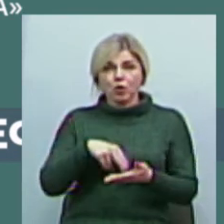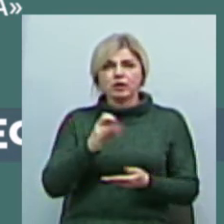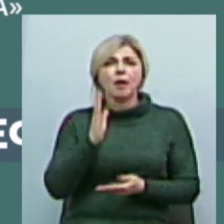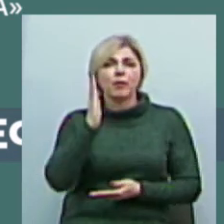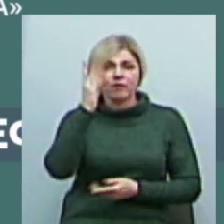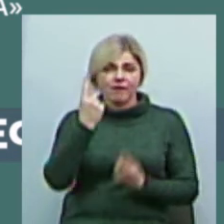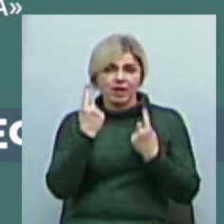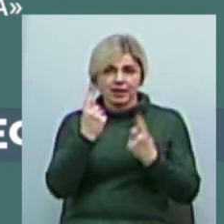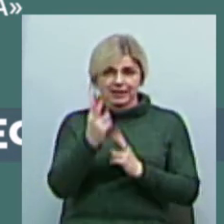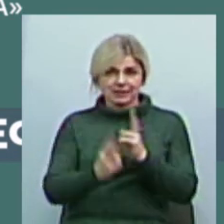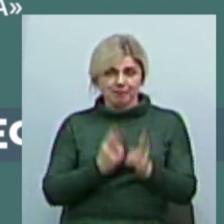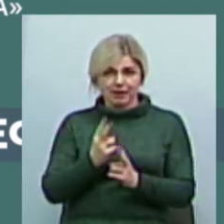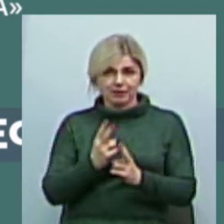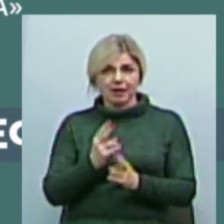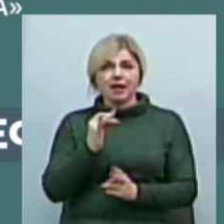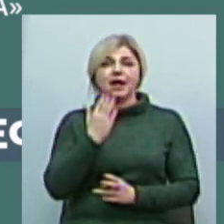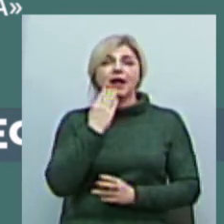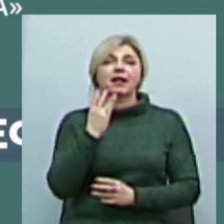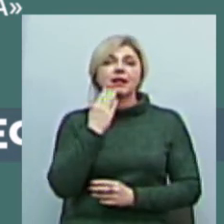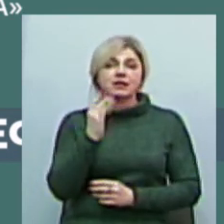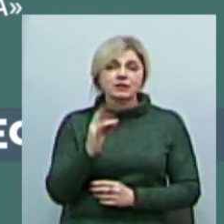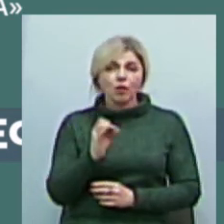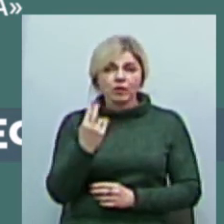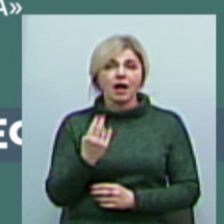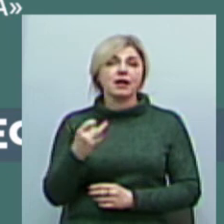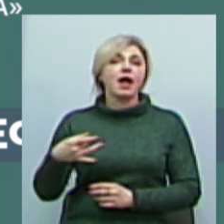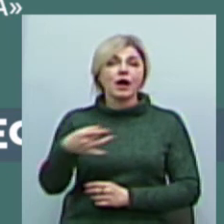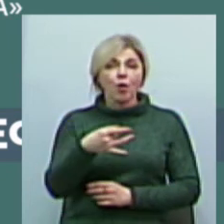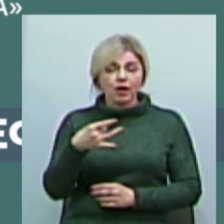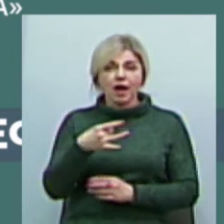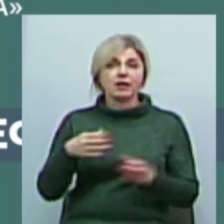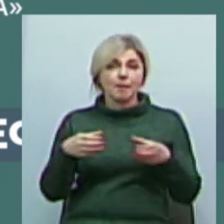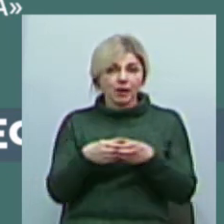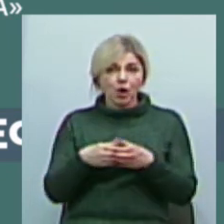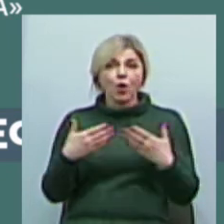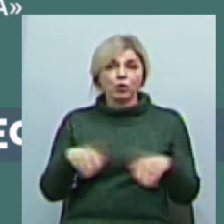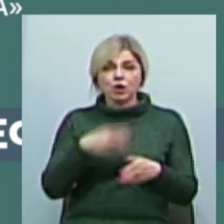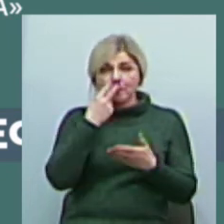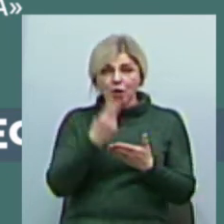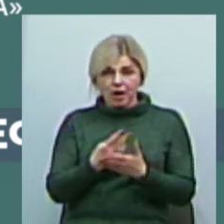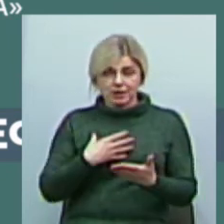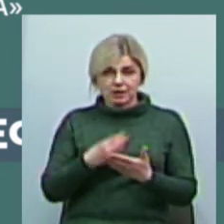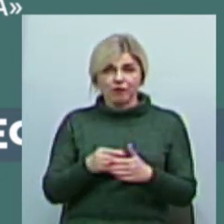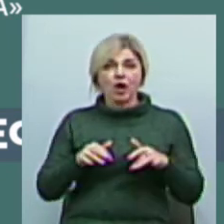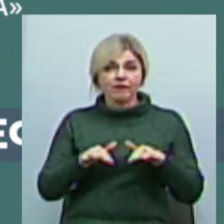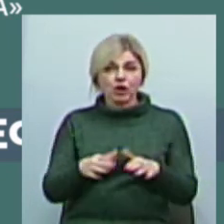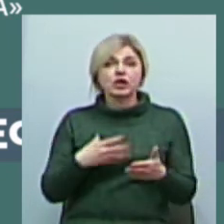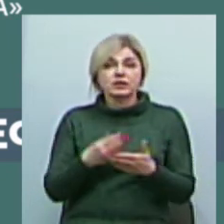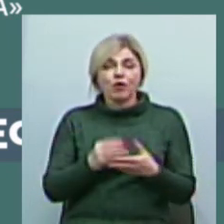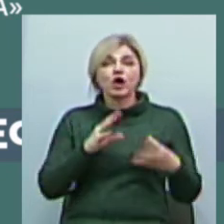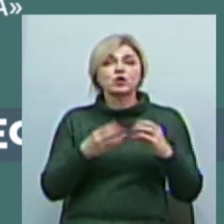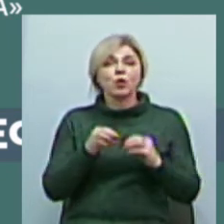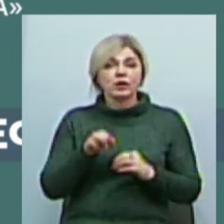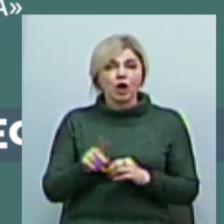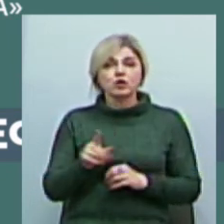змін. І національна, регіональна платформа, вона вже показала свою дію, да, свій результат, то, що